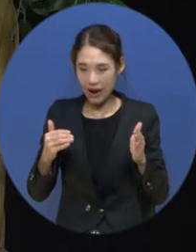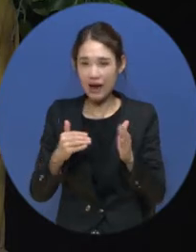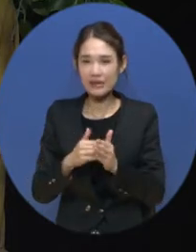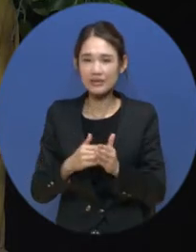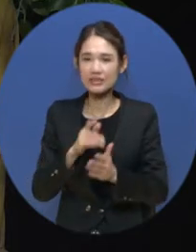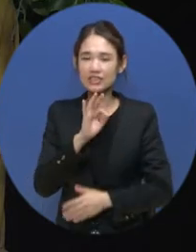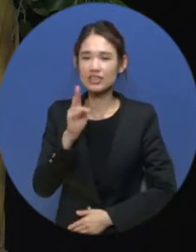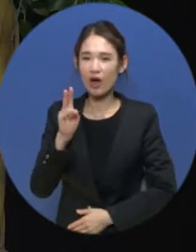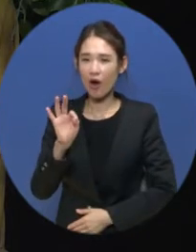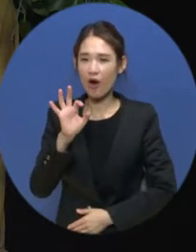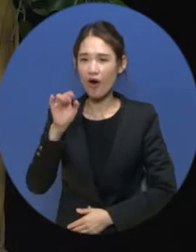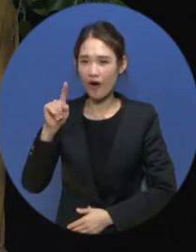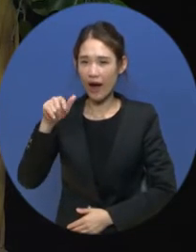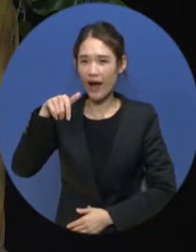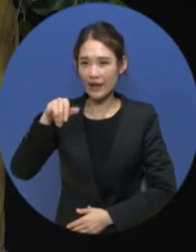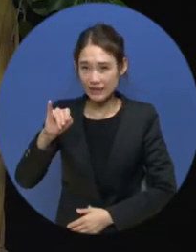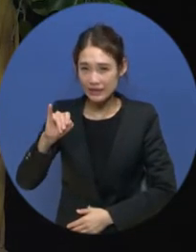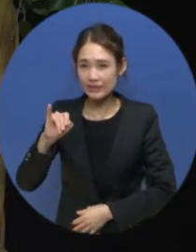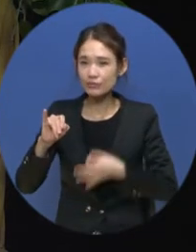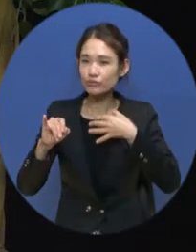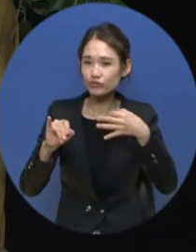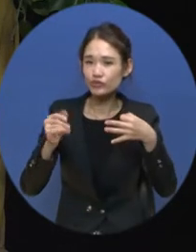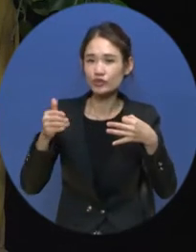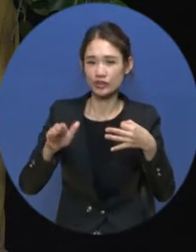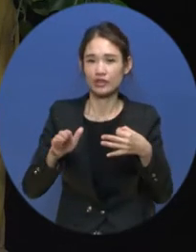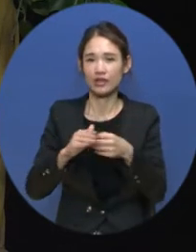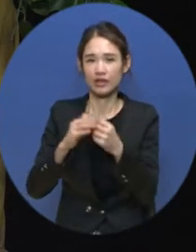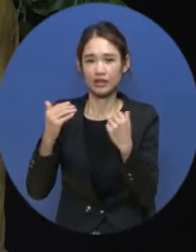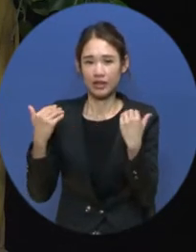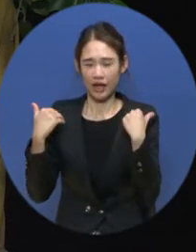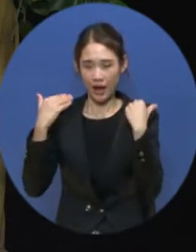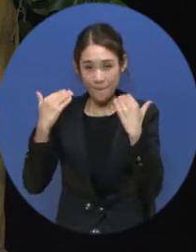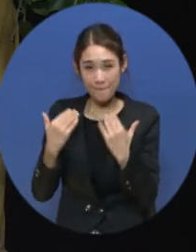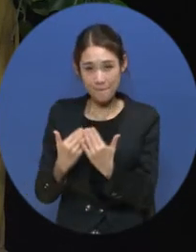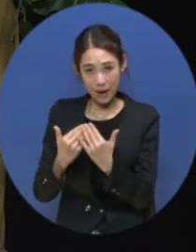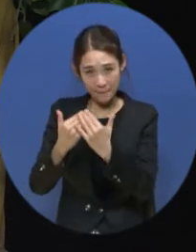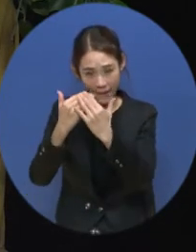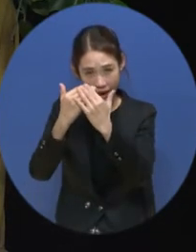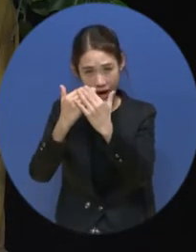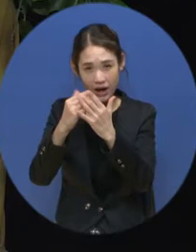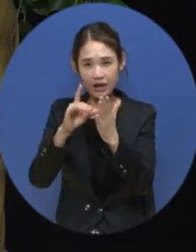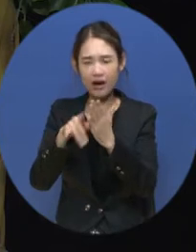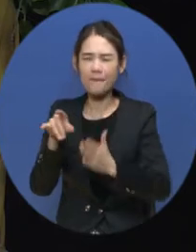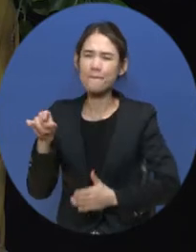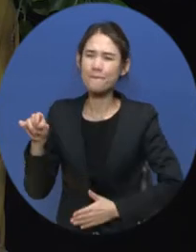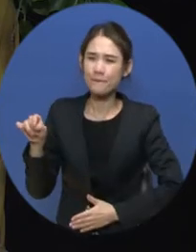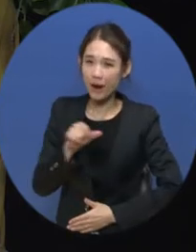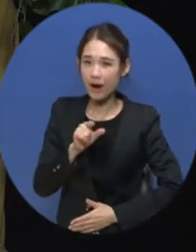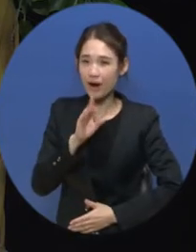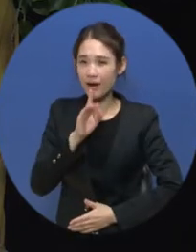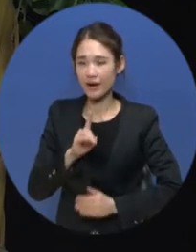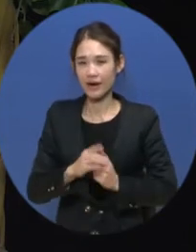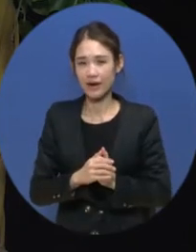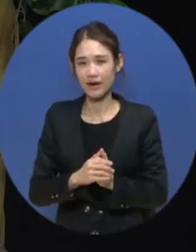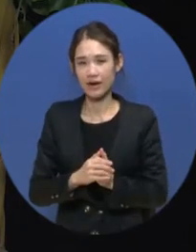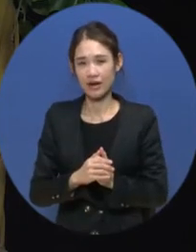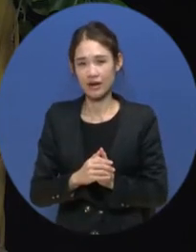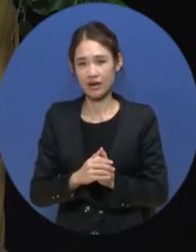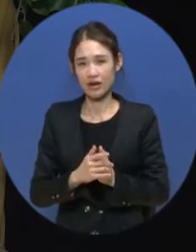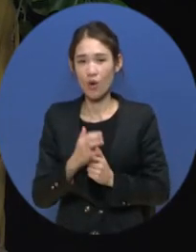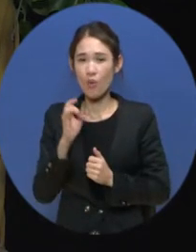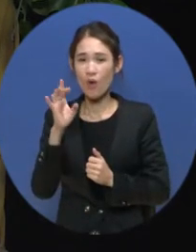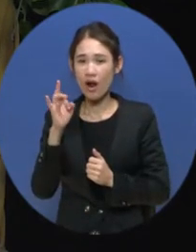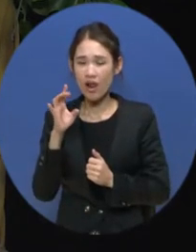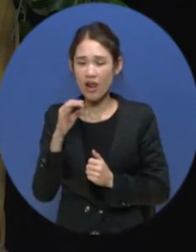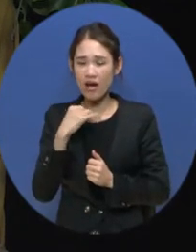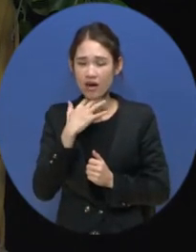그래서 그 기간은 굉장히 그 발달적으로 굉장히 빠르게 발달이 이루어지기 때문에 사실은